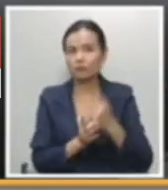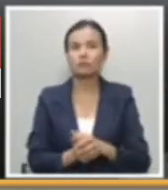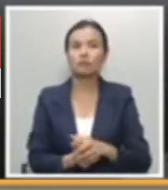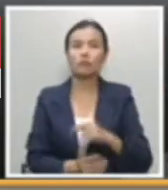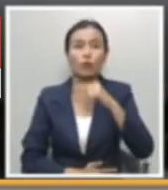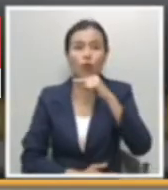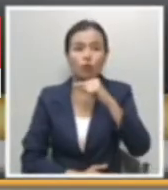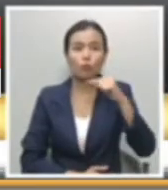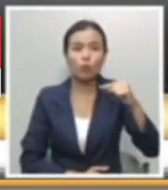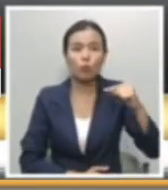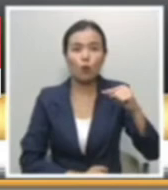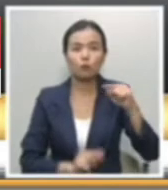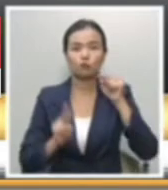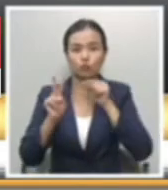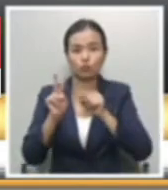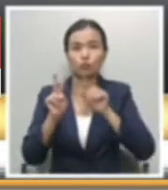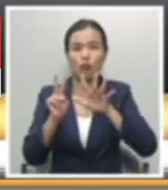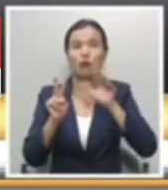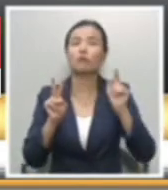ง